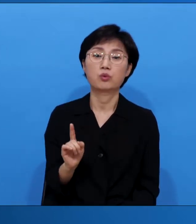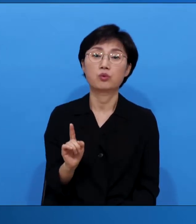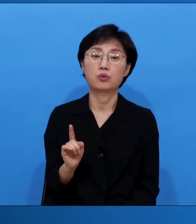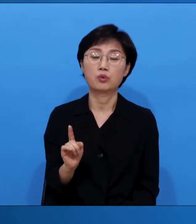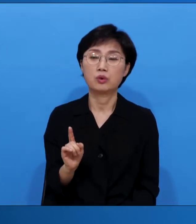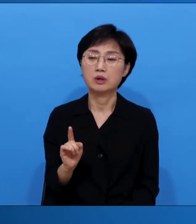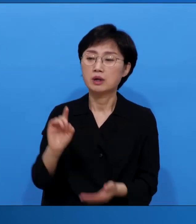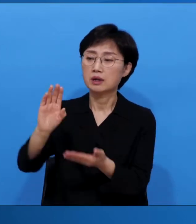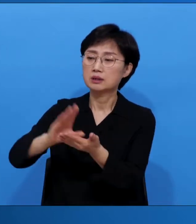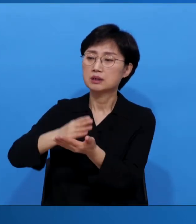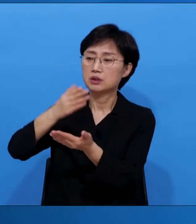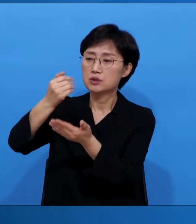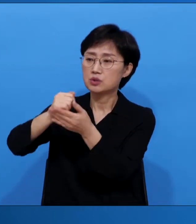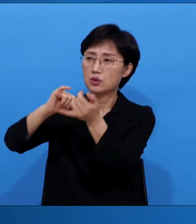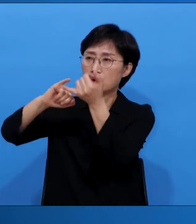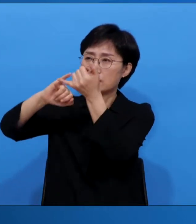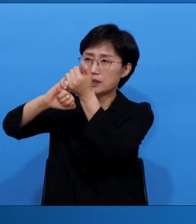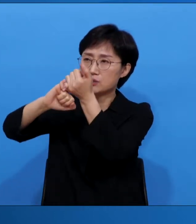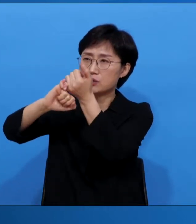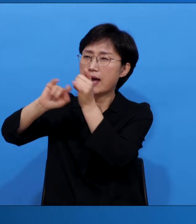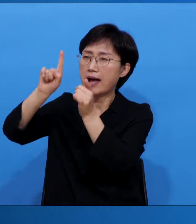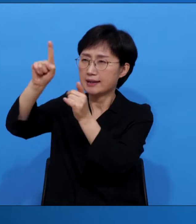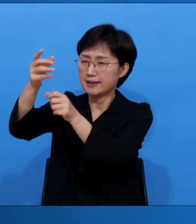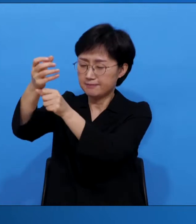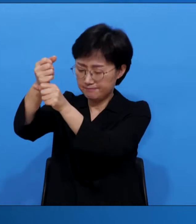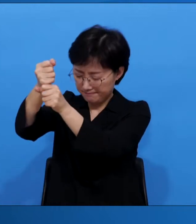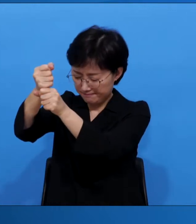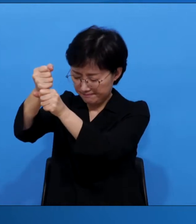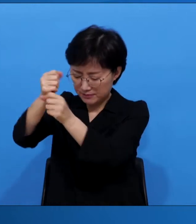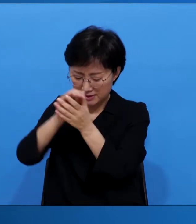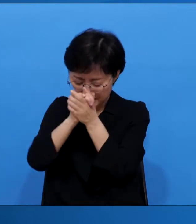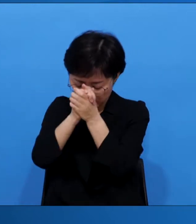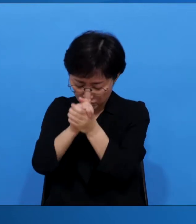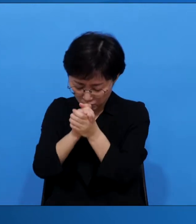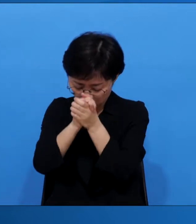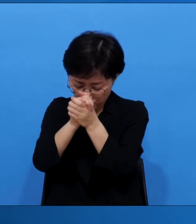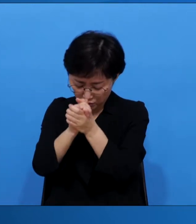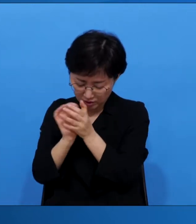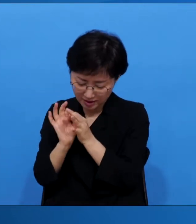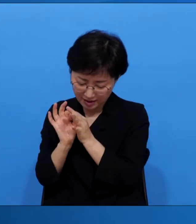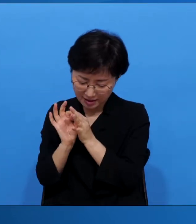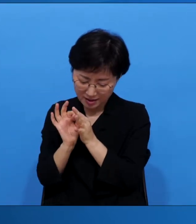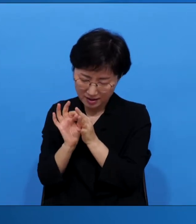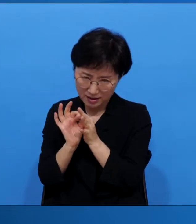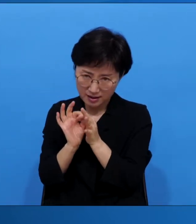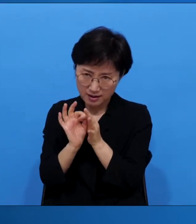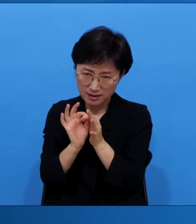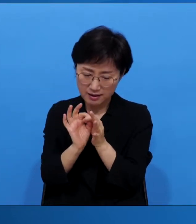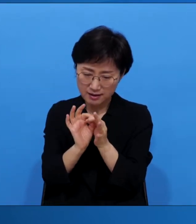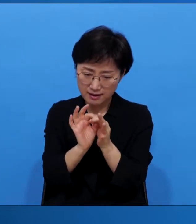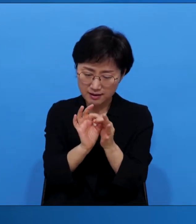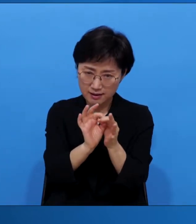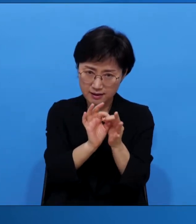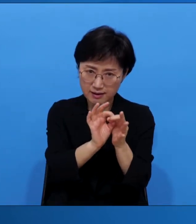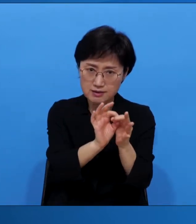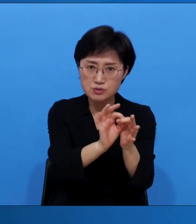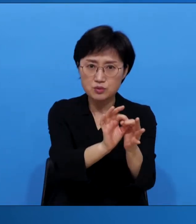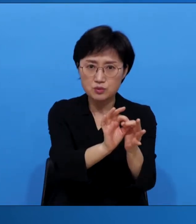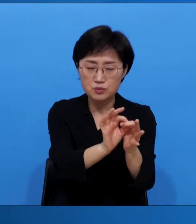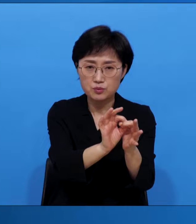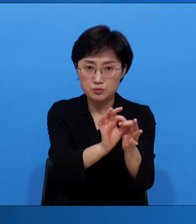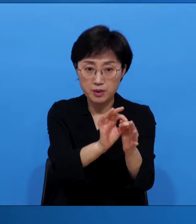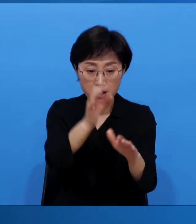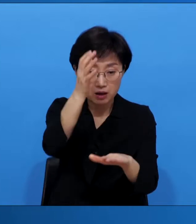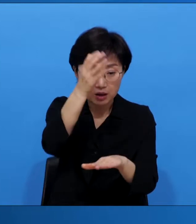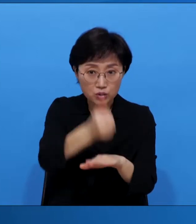that moment on, she held on to the covenant of Christ and continued to pray. 그런데 그 어떤 사람도 할